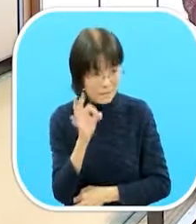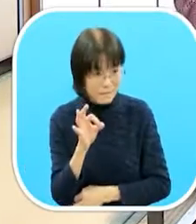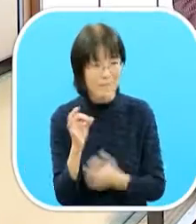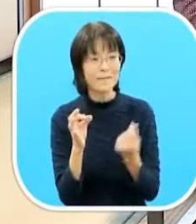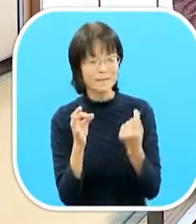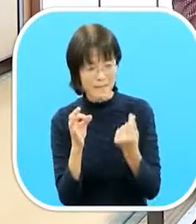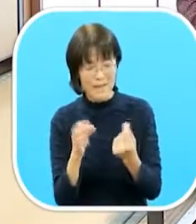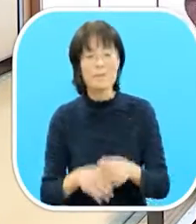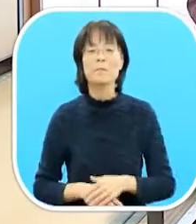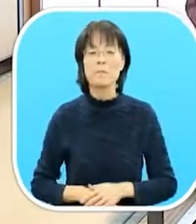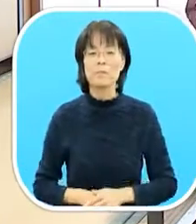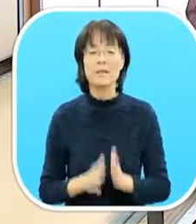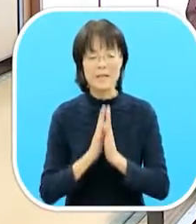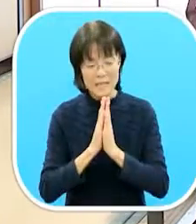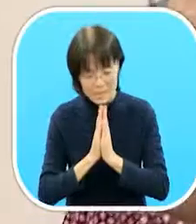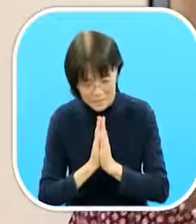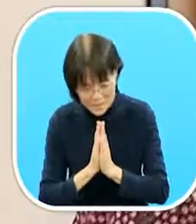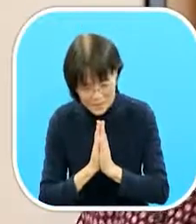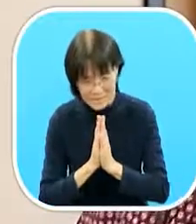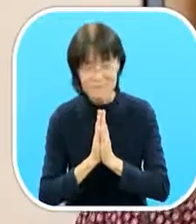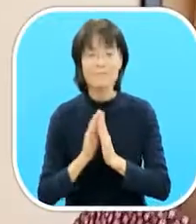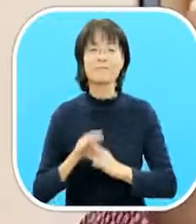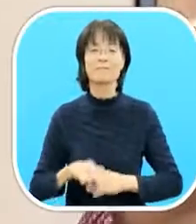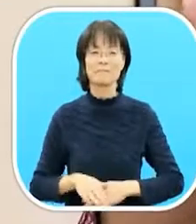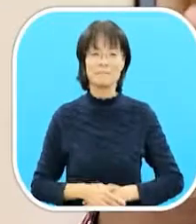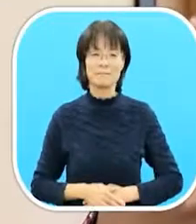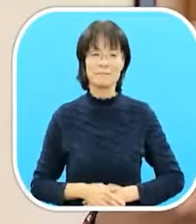い、 ではいただきます。